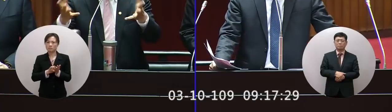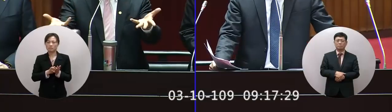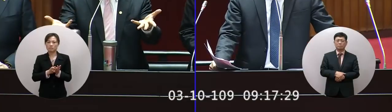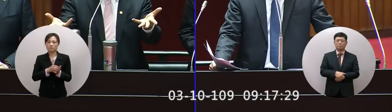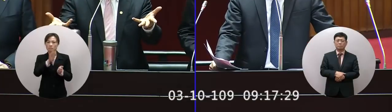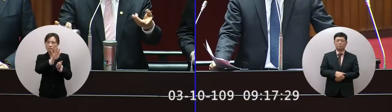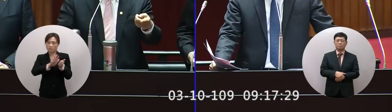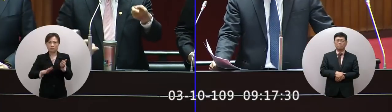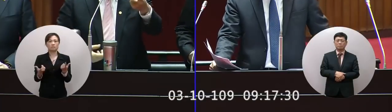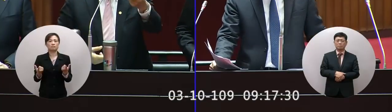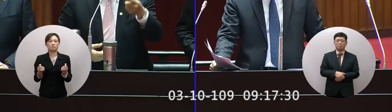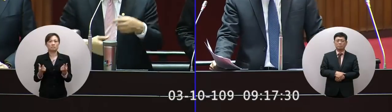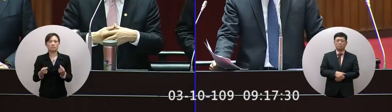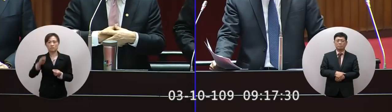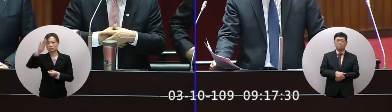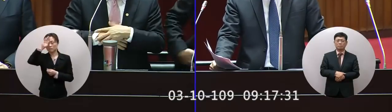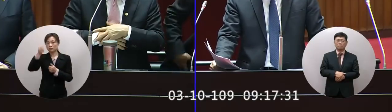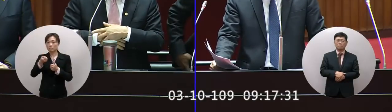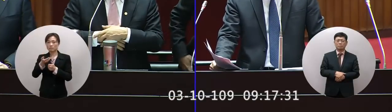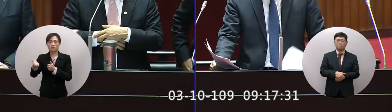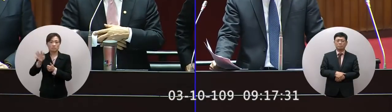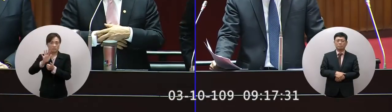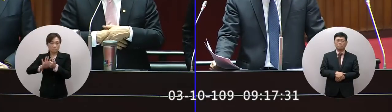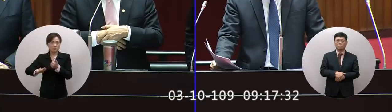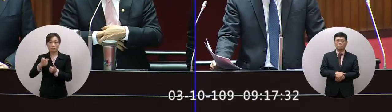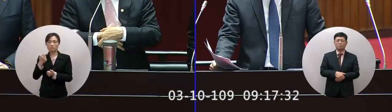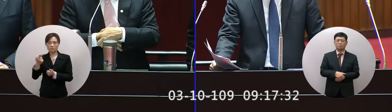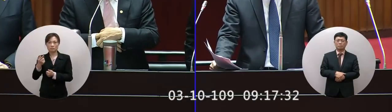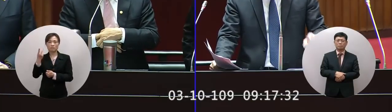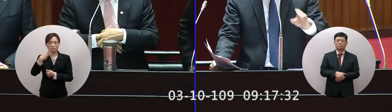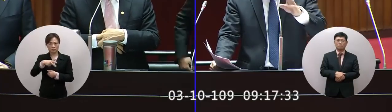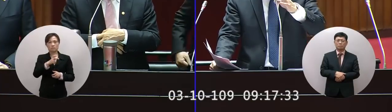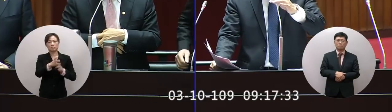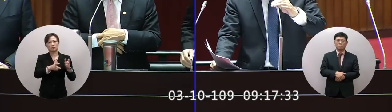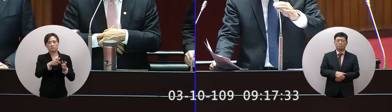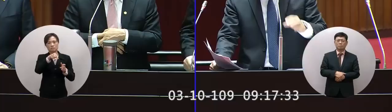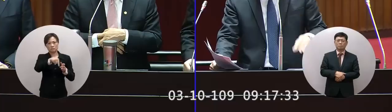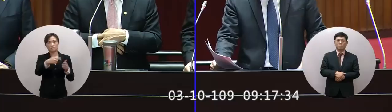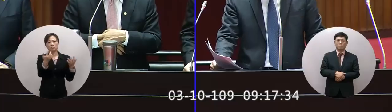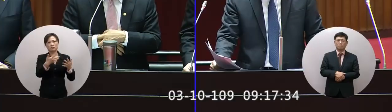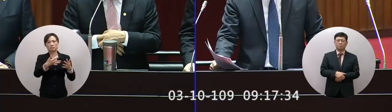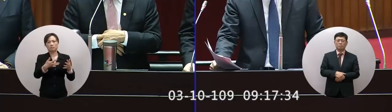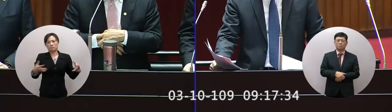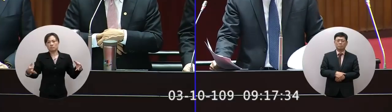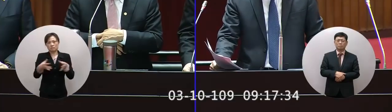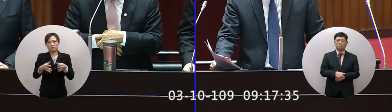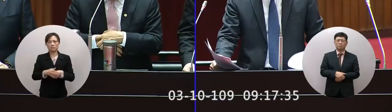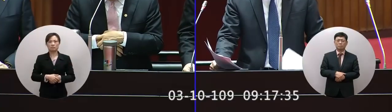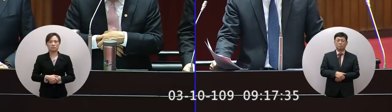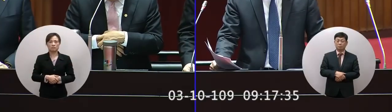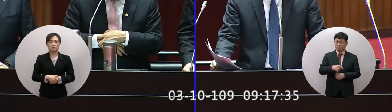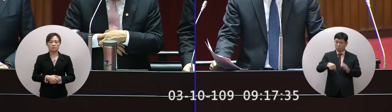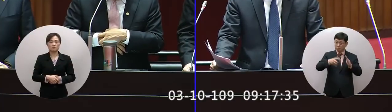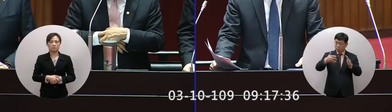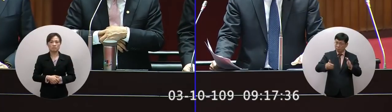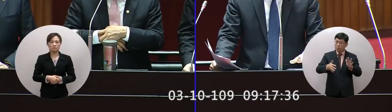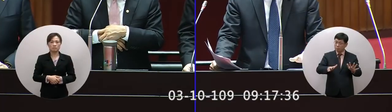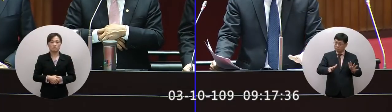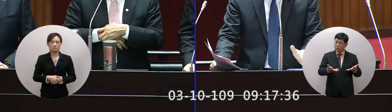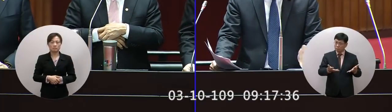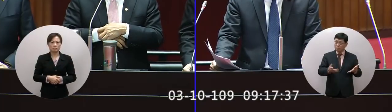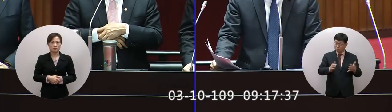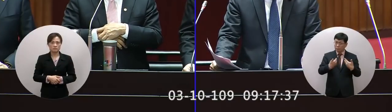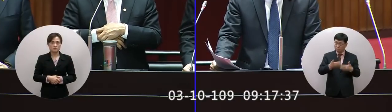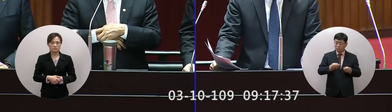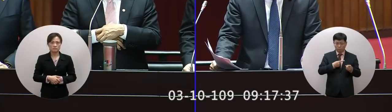现在不只是疫情影响，连产油国这个也加进来了，所以 那所以院长，所以